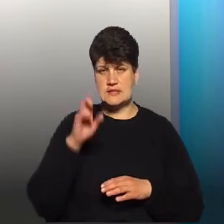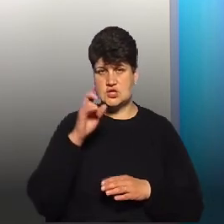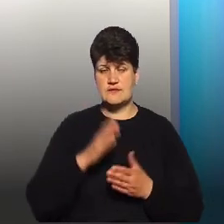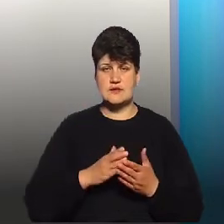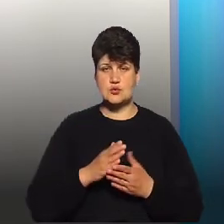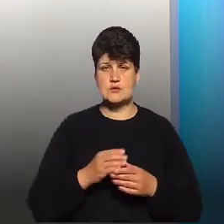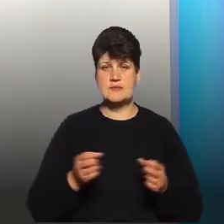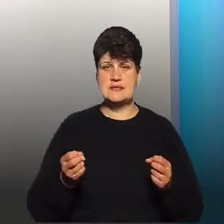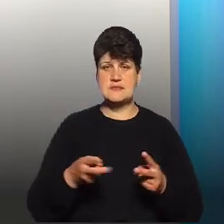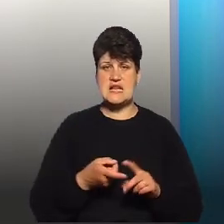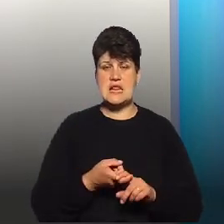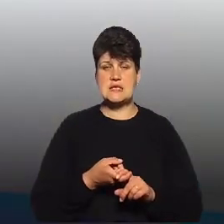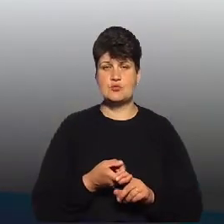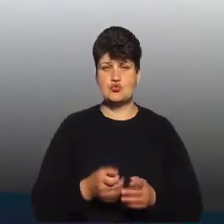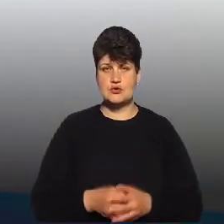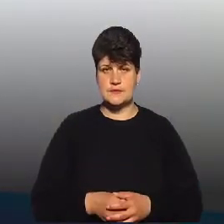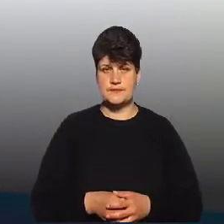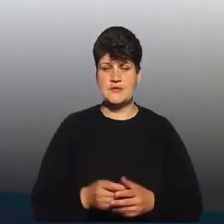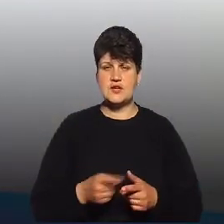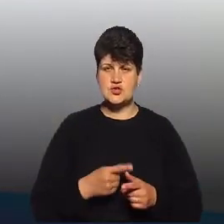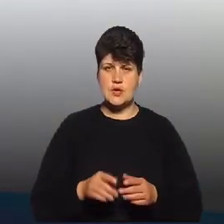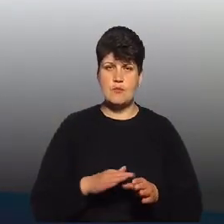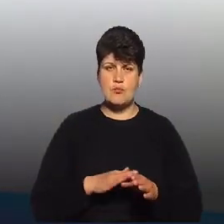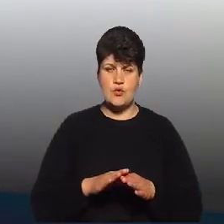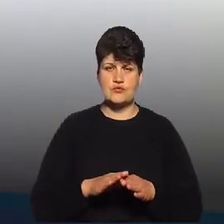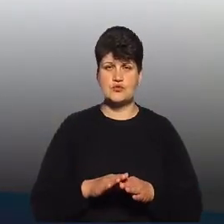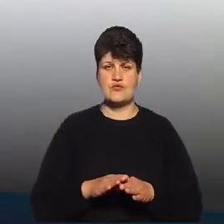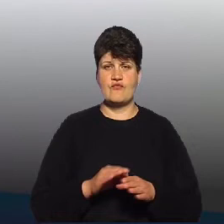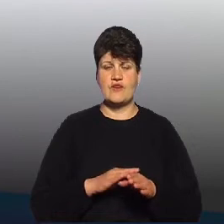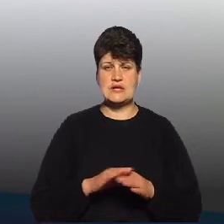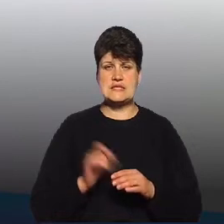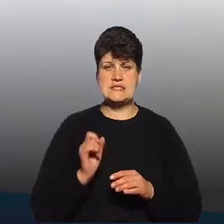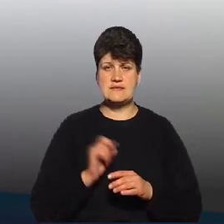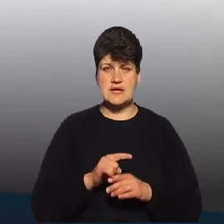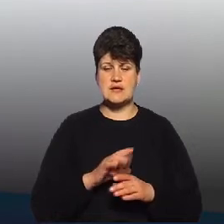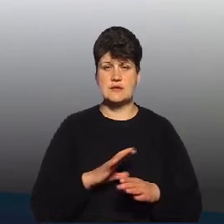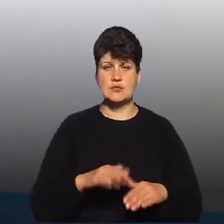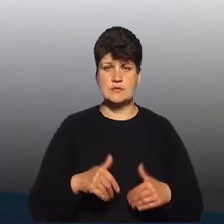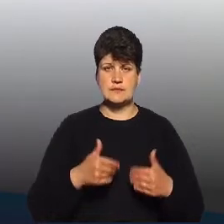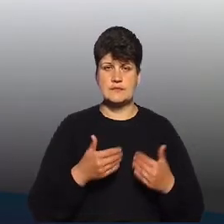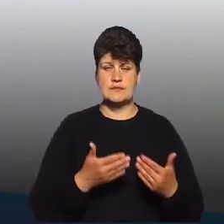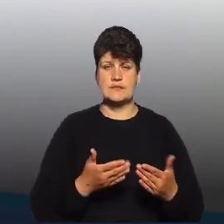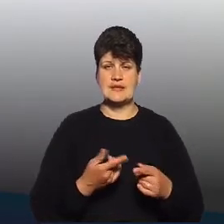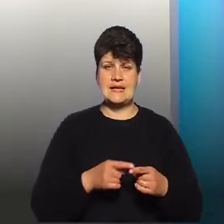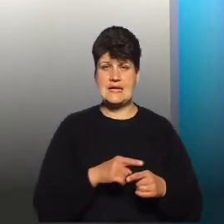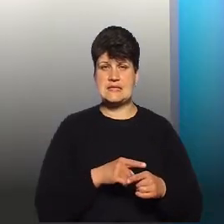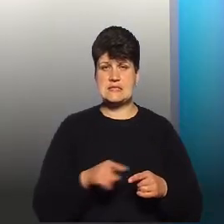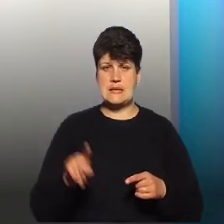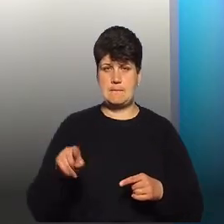сполучень. А чи повністю виконали завдання, ті, які були поставлені на цей призов? Так,